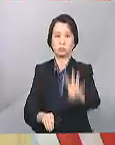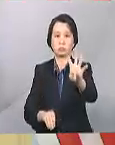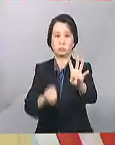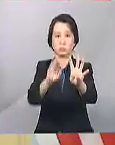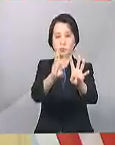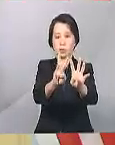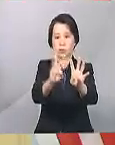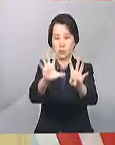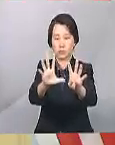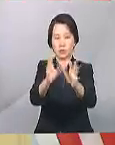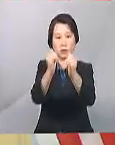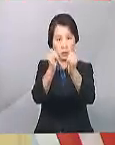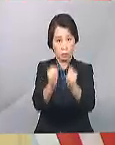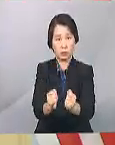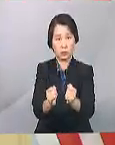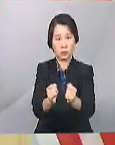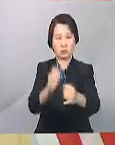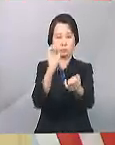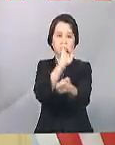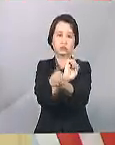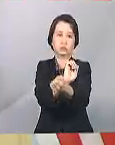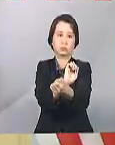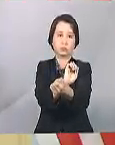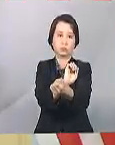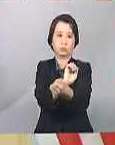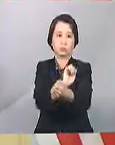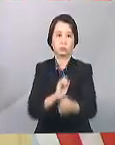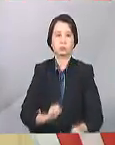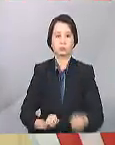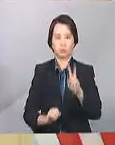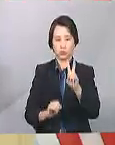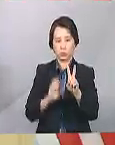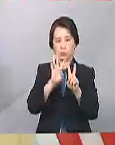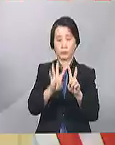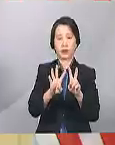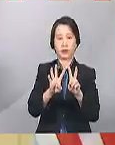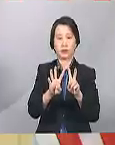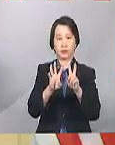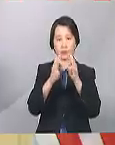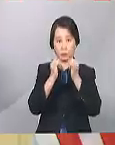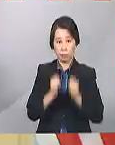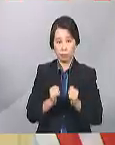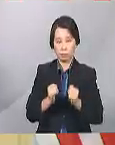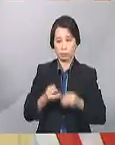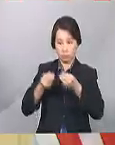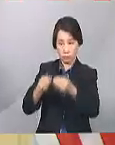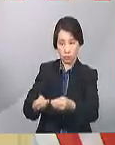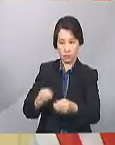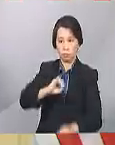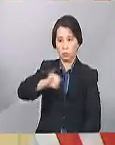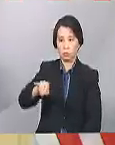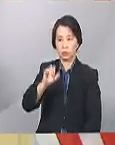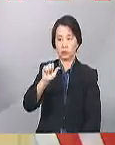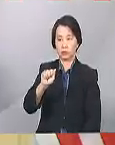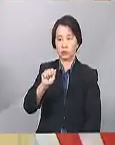465 individu di reman dan 24 individu diberikan jaminan